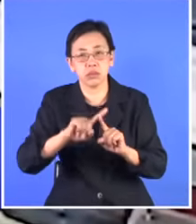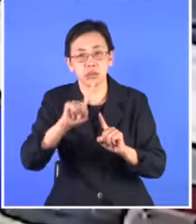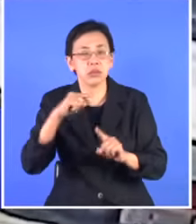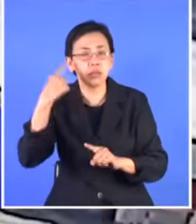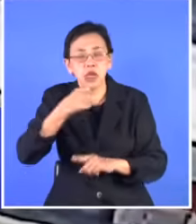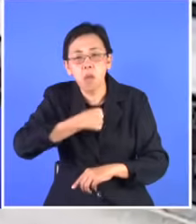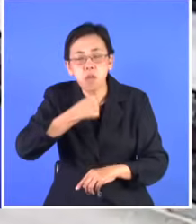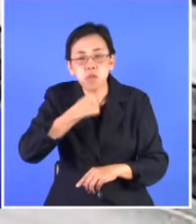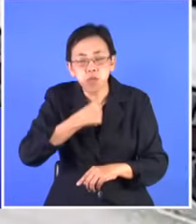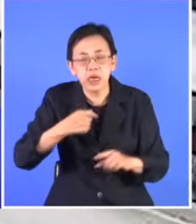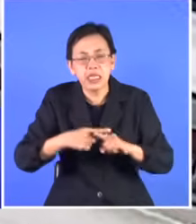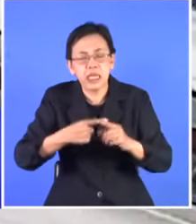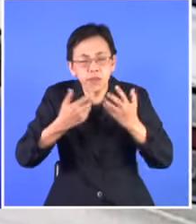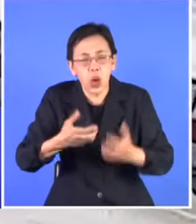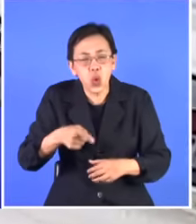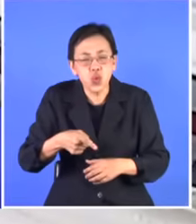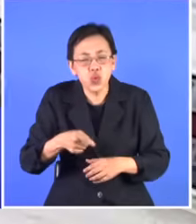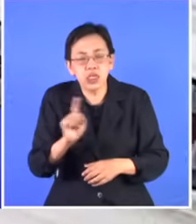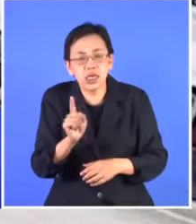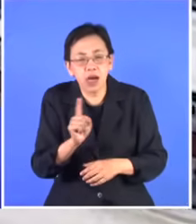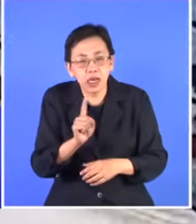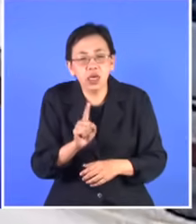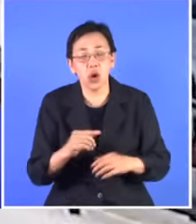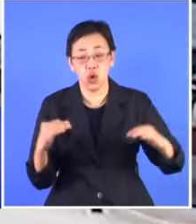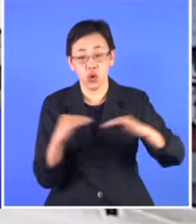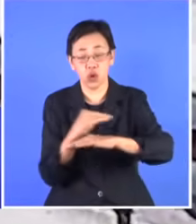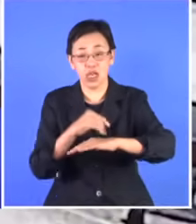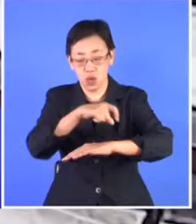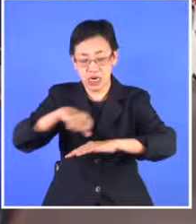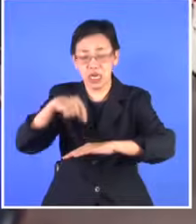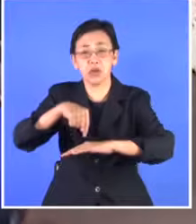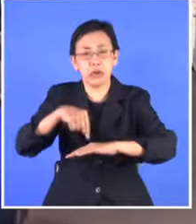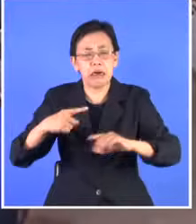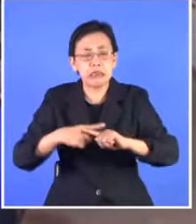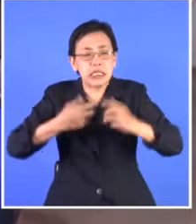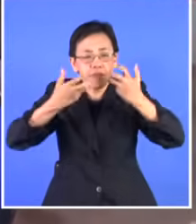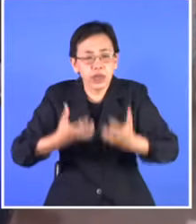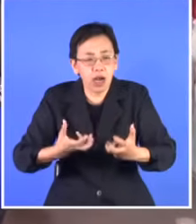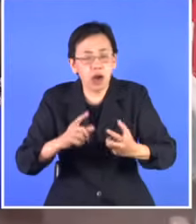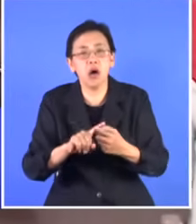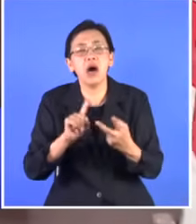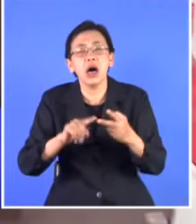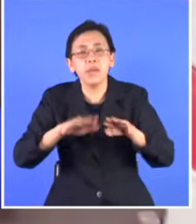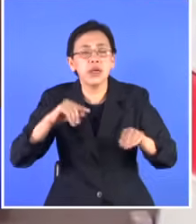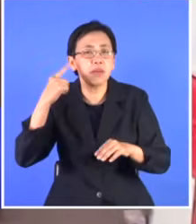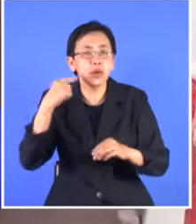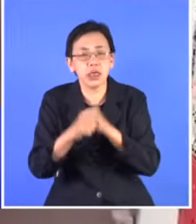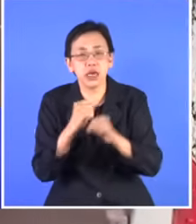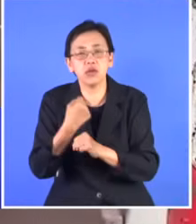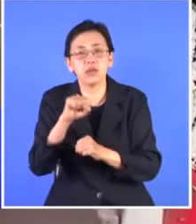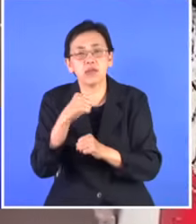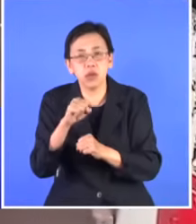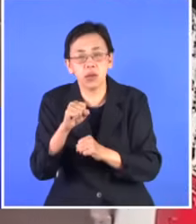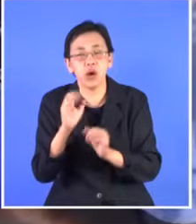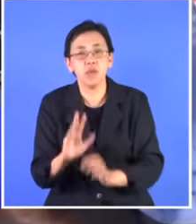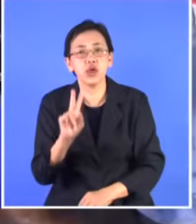วัยยนอนเจ็บปวดอยู่นะครับอยู่ที่บริเวณเกาะกลางถนนเนื่องจากว่าบาดเจ็บสาหัสแล้วก็มีเด็กหญิงอายุประมาณสัก 10ขวบอีก